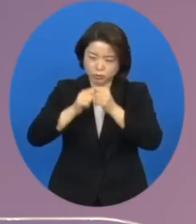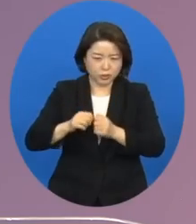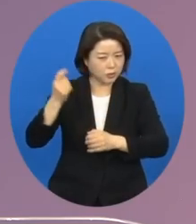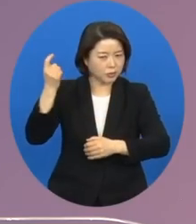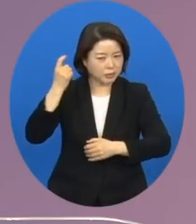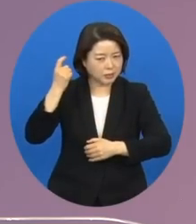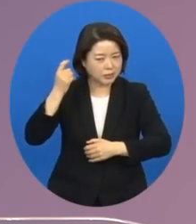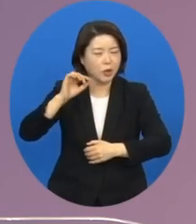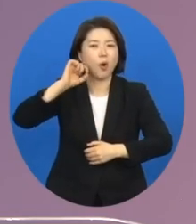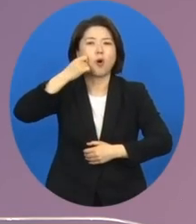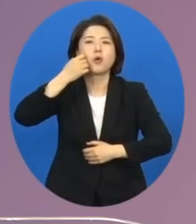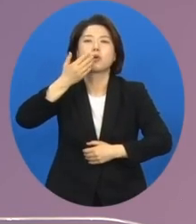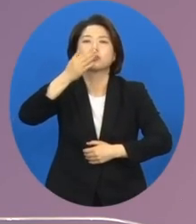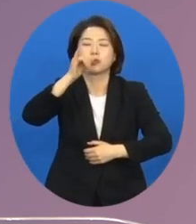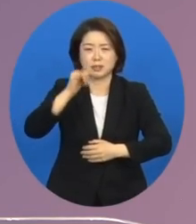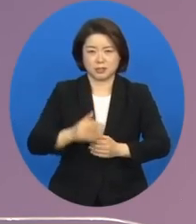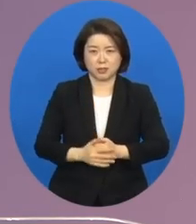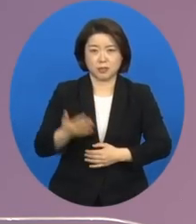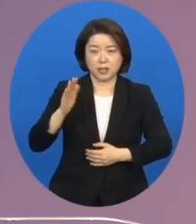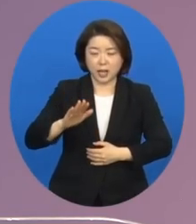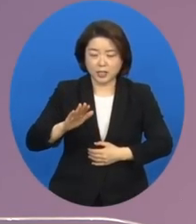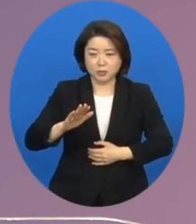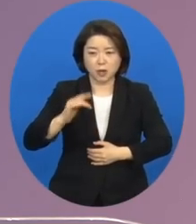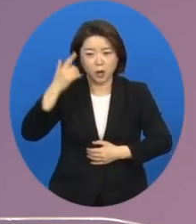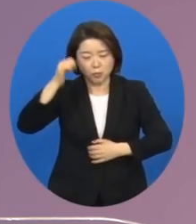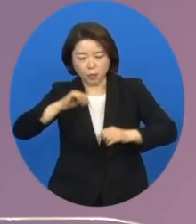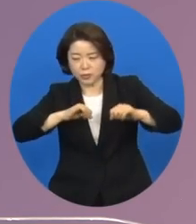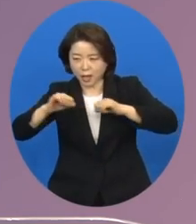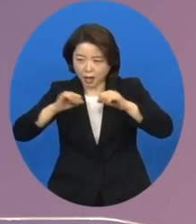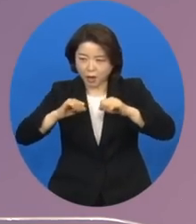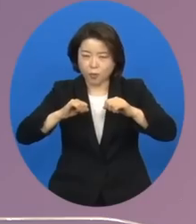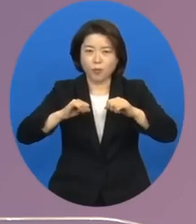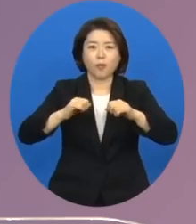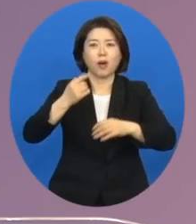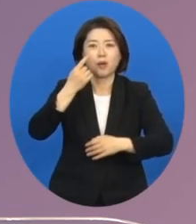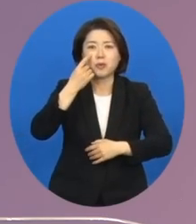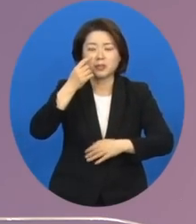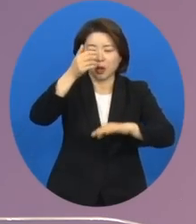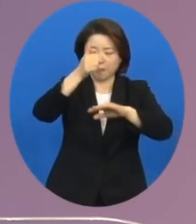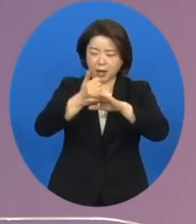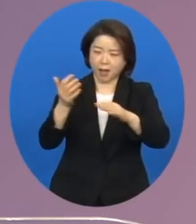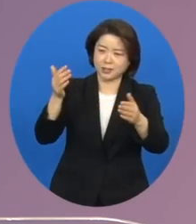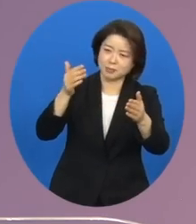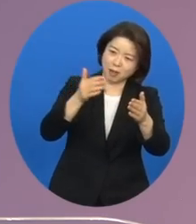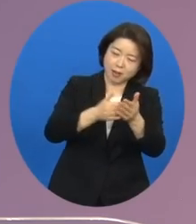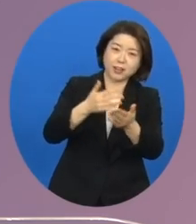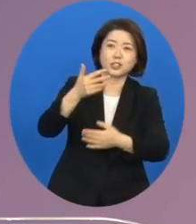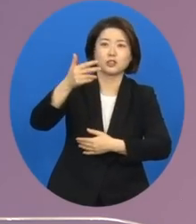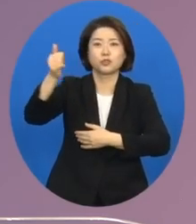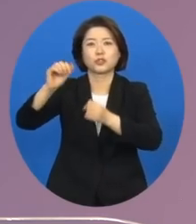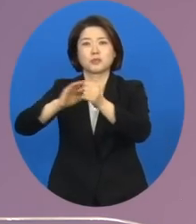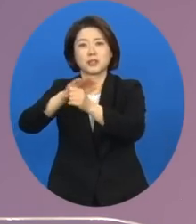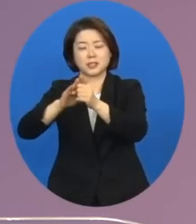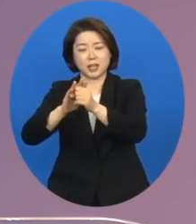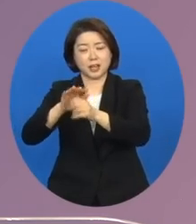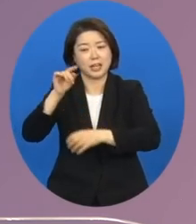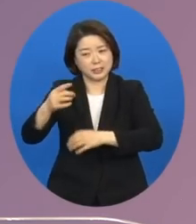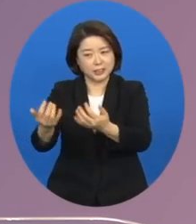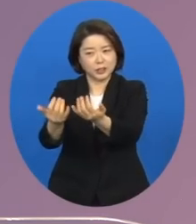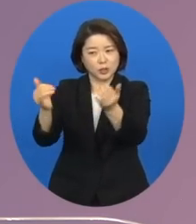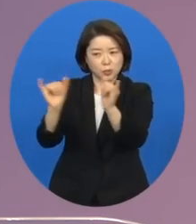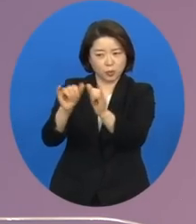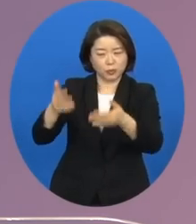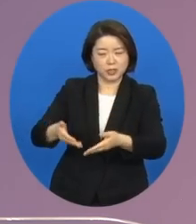있죠 그런데 사역하고 목회하다 보니까 끝까지 주의 사랑으로 사랑하는 공동체